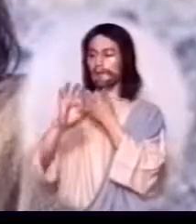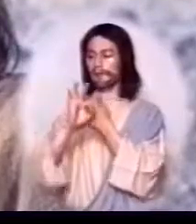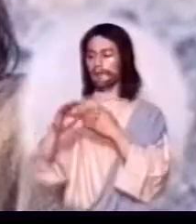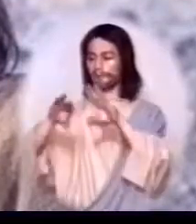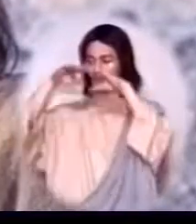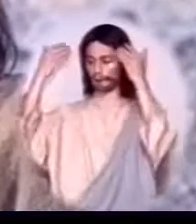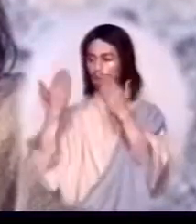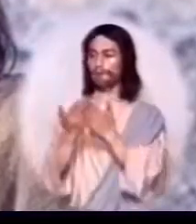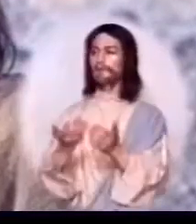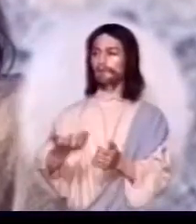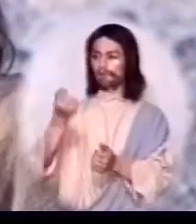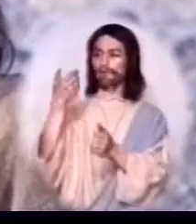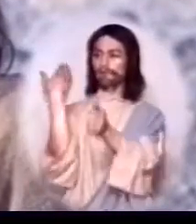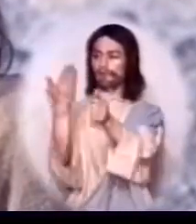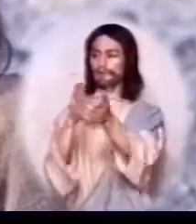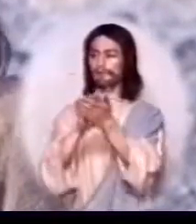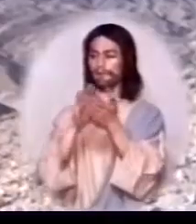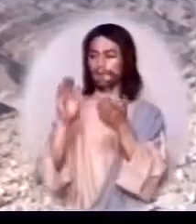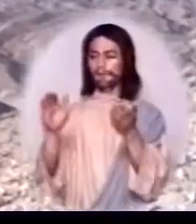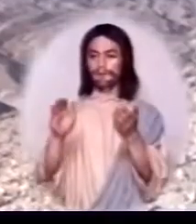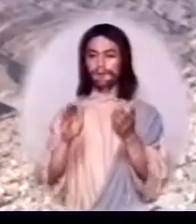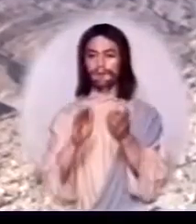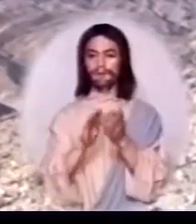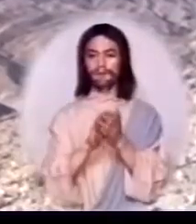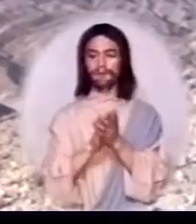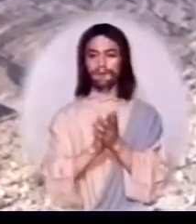엎드려 절만하면 모두가 당신의 것이야.